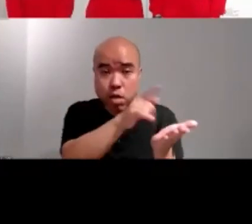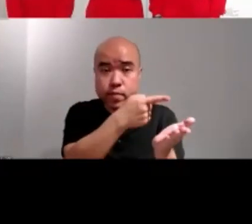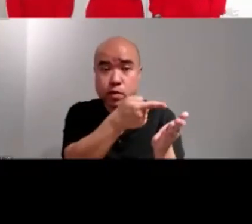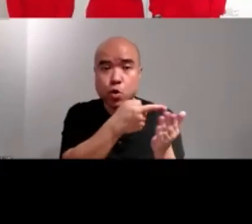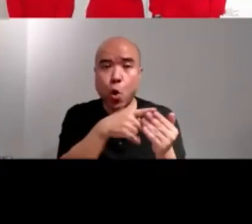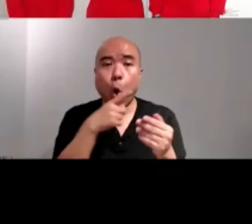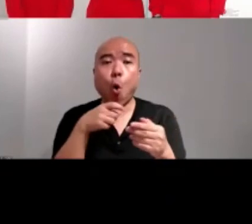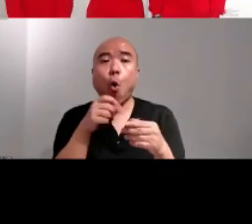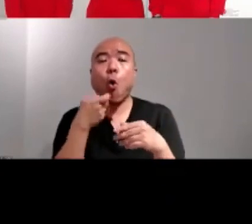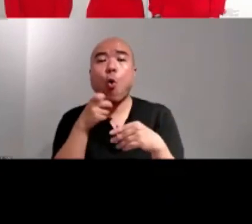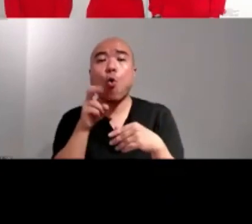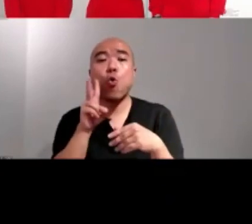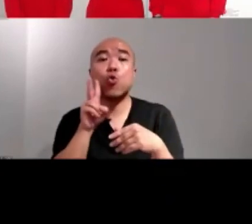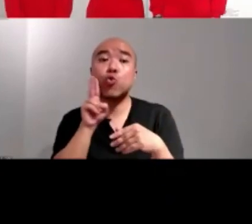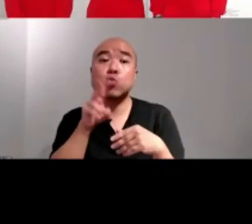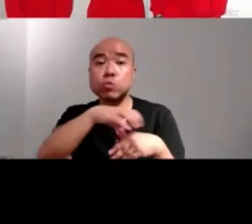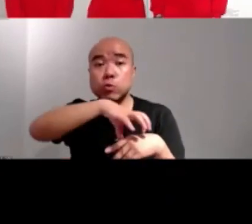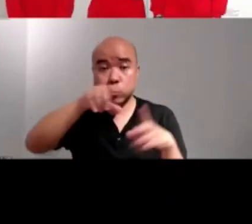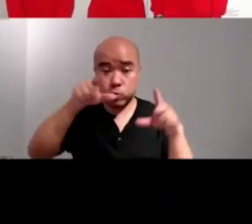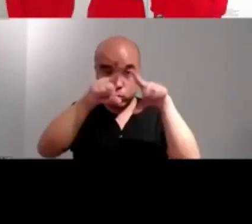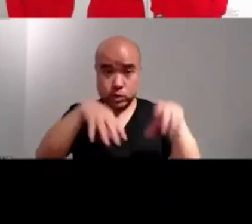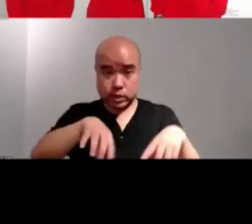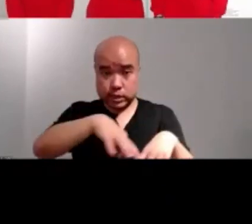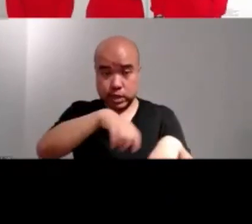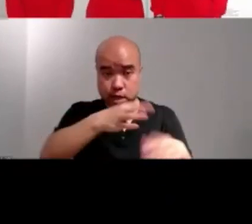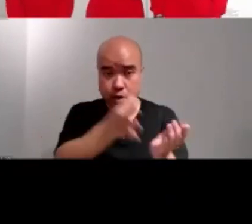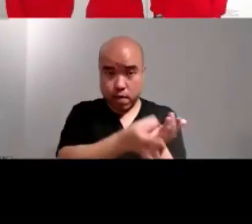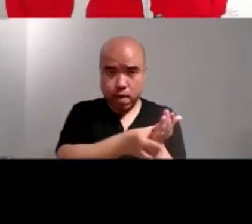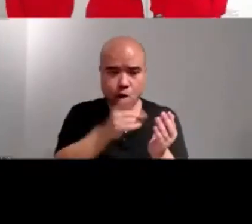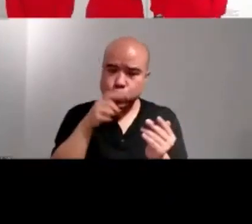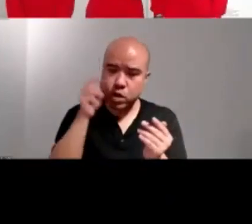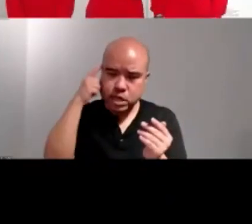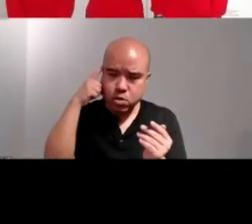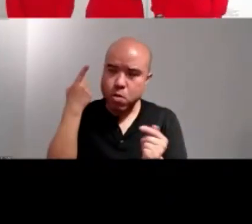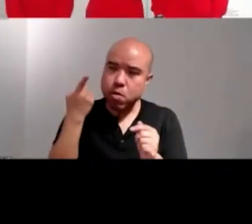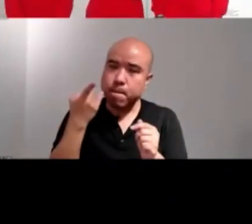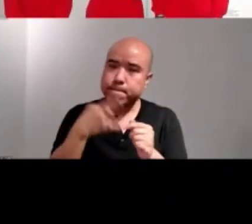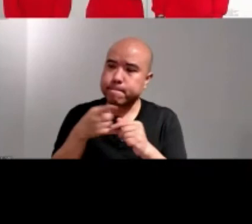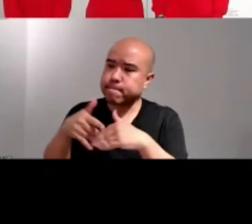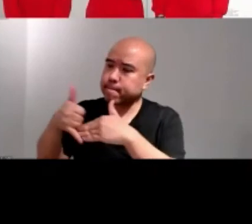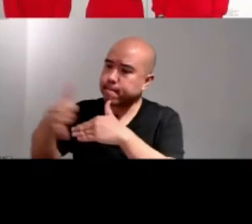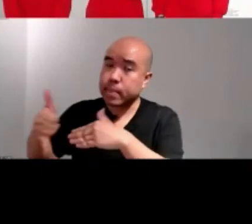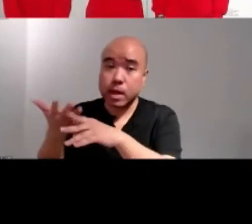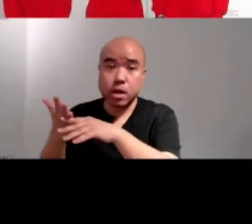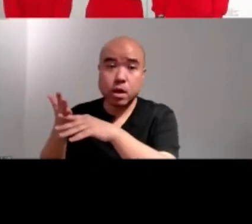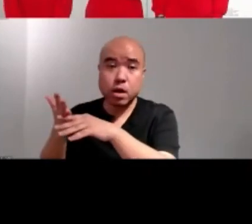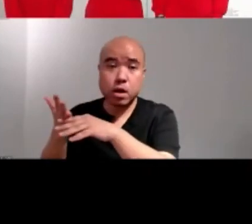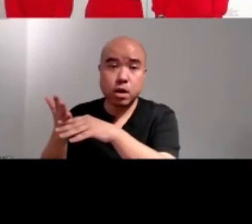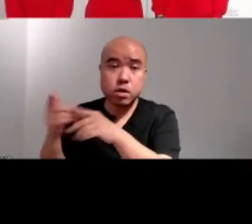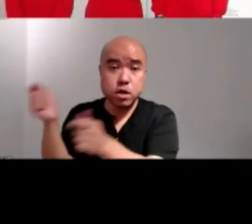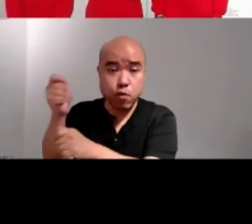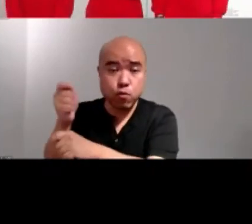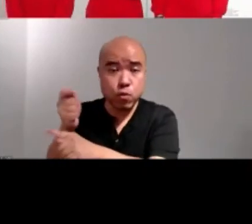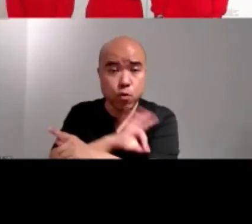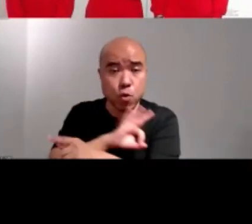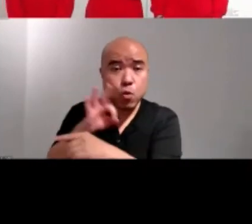的形式显示的地图。那我们就可以见到使用者附近社福机构举办有关的活动。其实这些